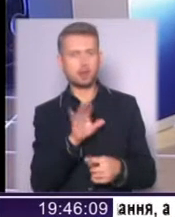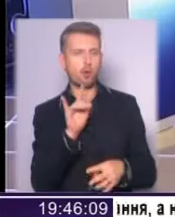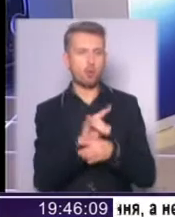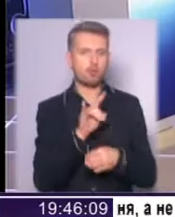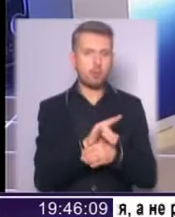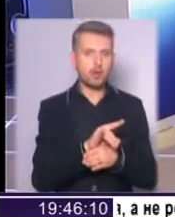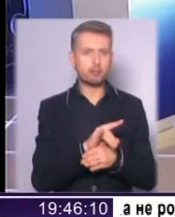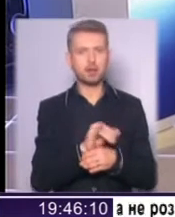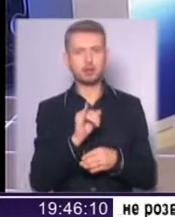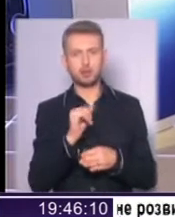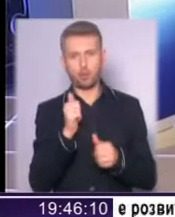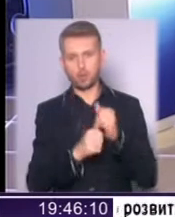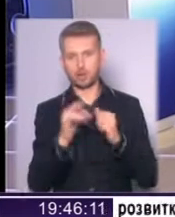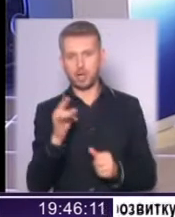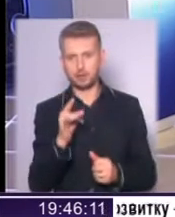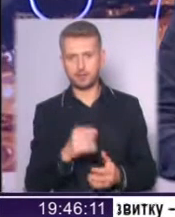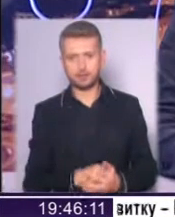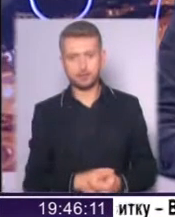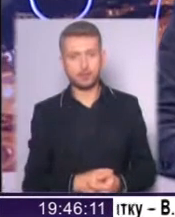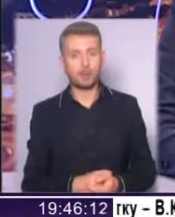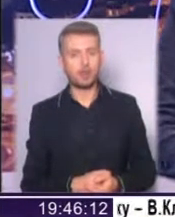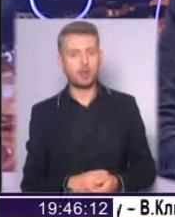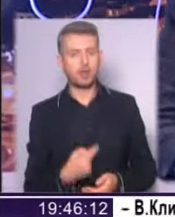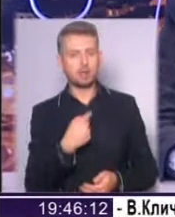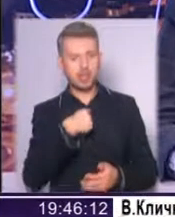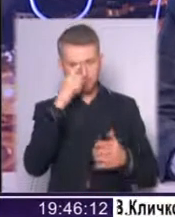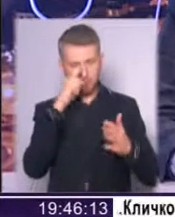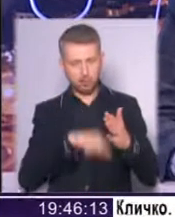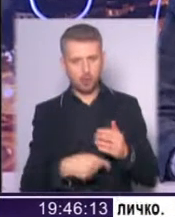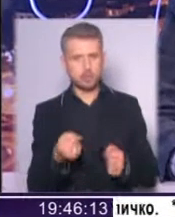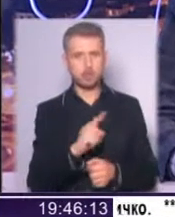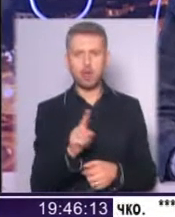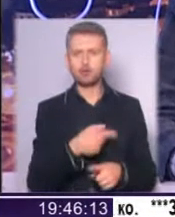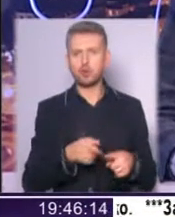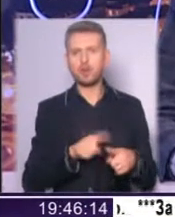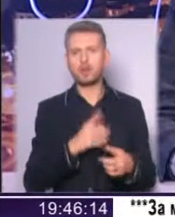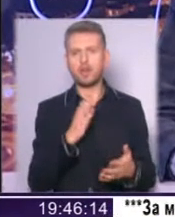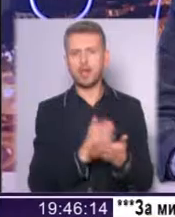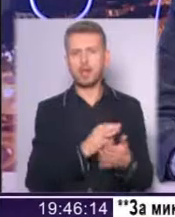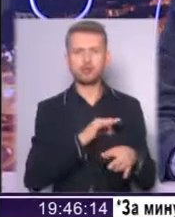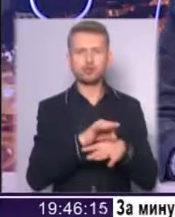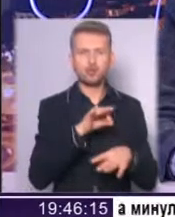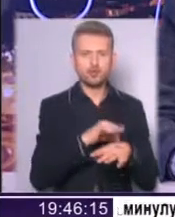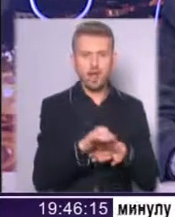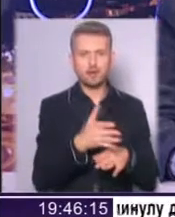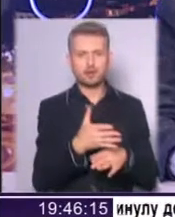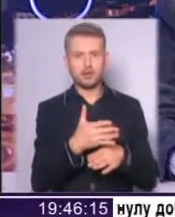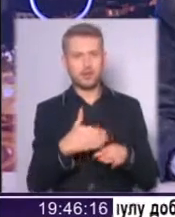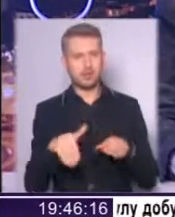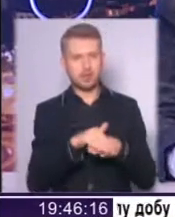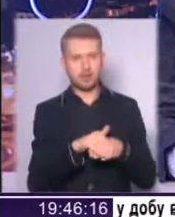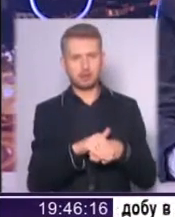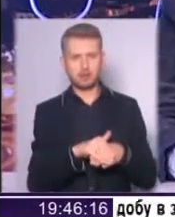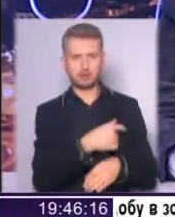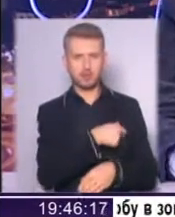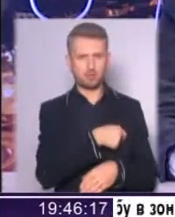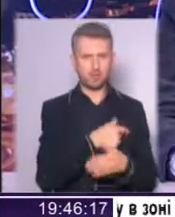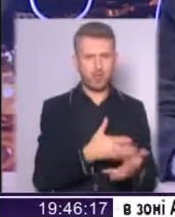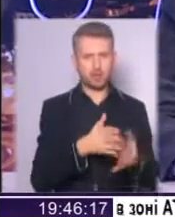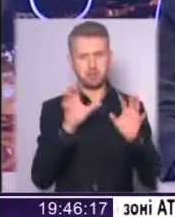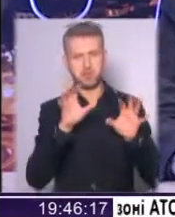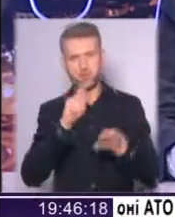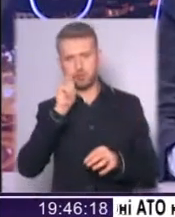українці все ж таки повинні дати зрозуміти владі, що не можна дурити до безкінечності народ, що рано чи пізно за свої слова треба